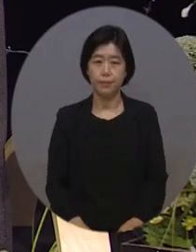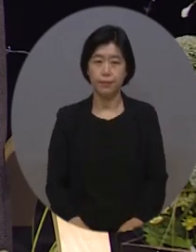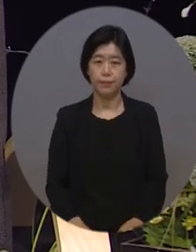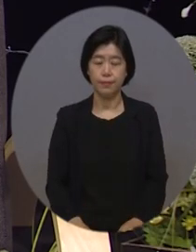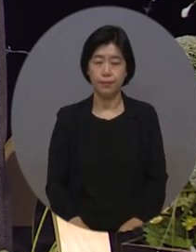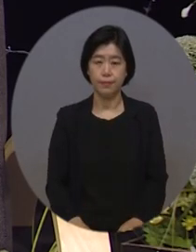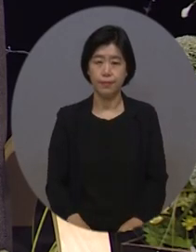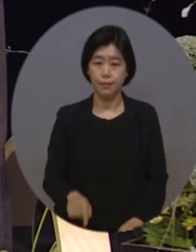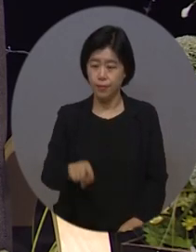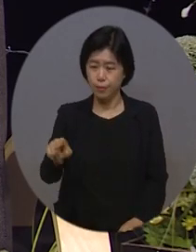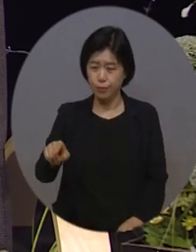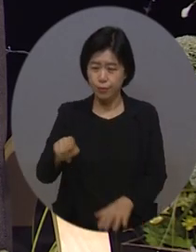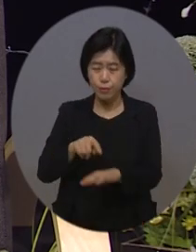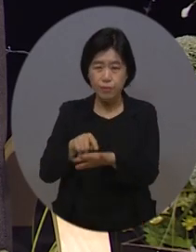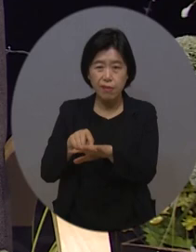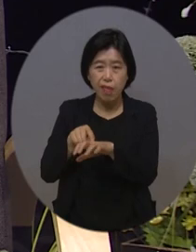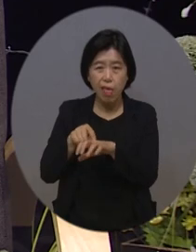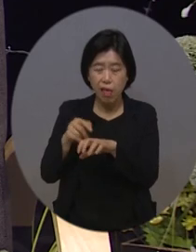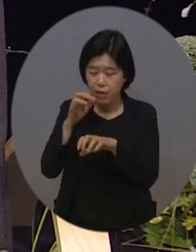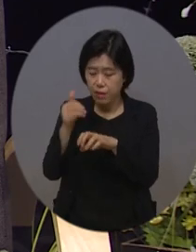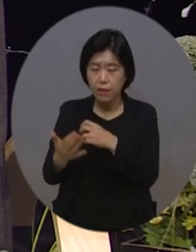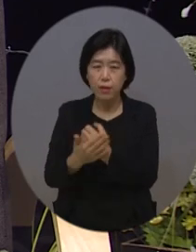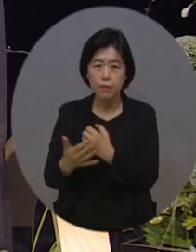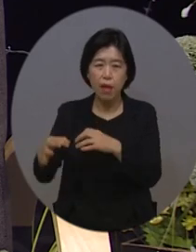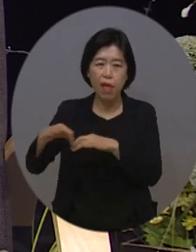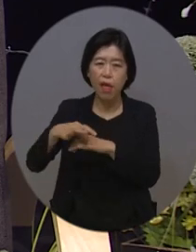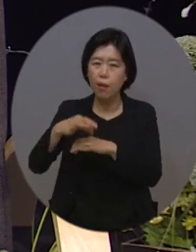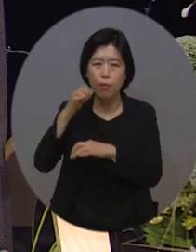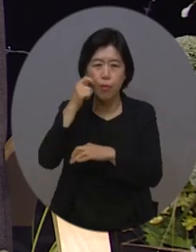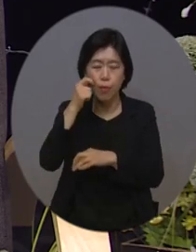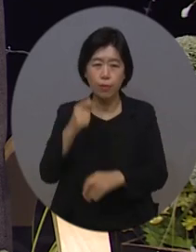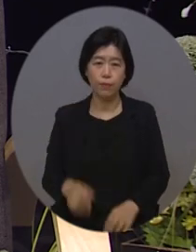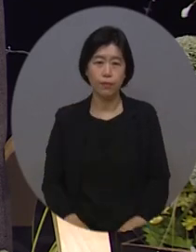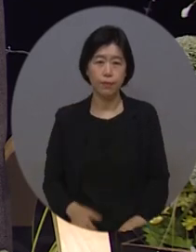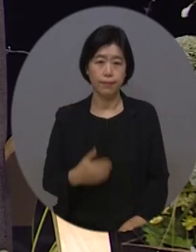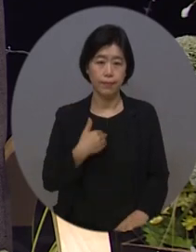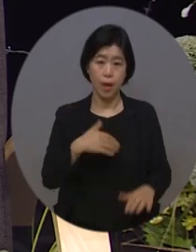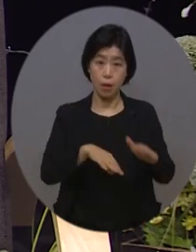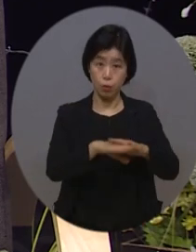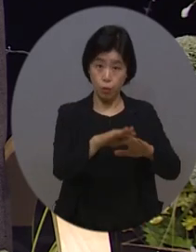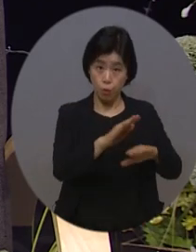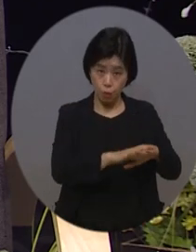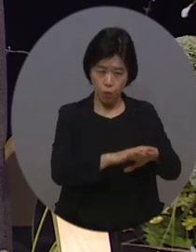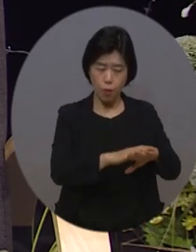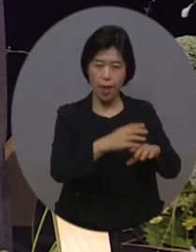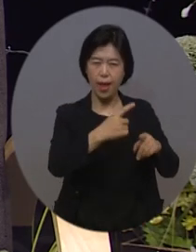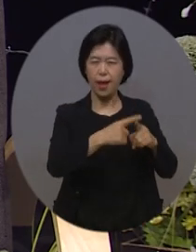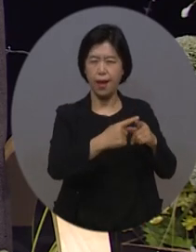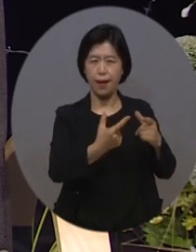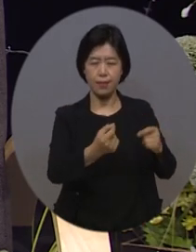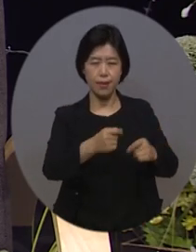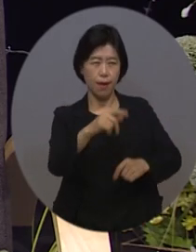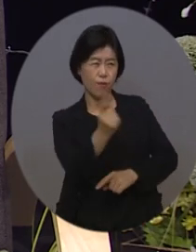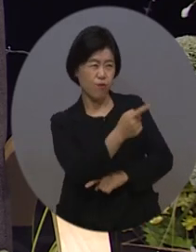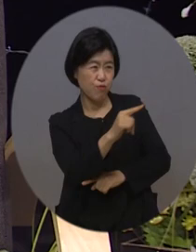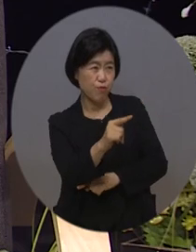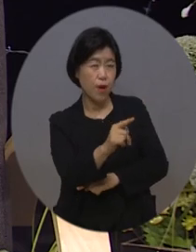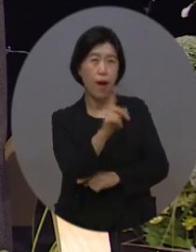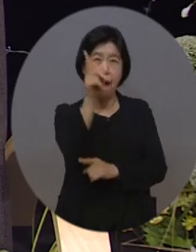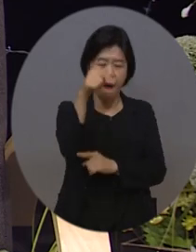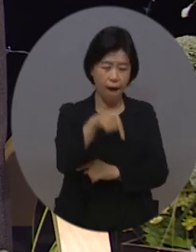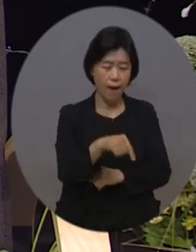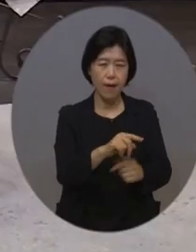그들의 굽은 손가락이 꽃반지를 떨어뜨렸다. 내가 두 손을 흉기처럼 휘두르며 하늘을 찌른